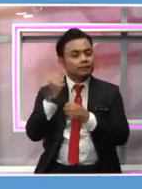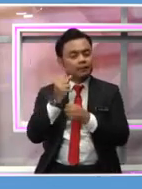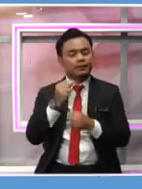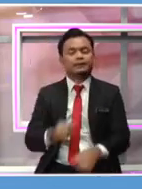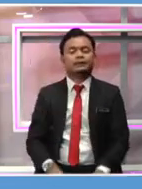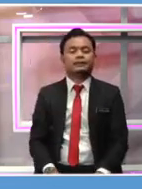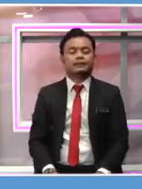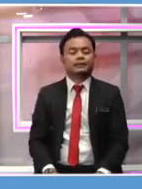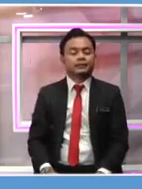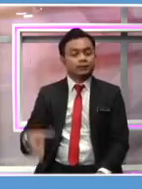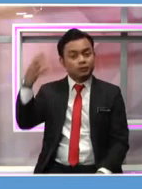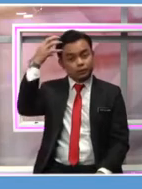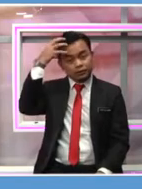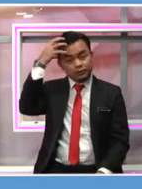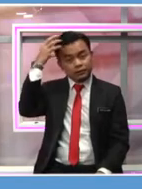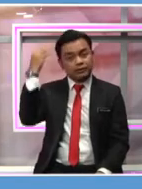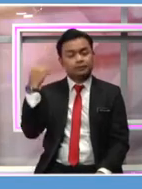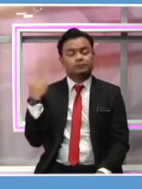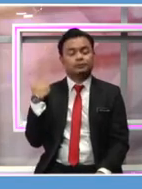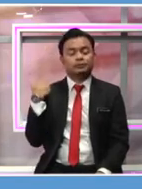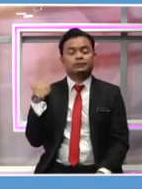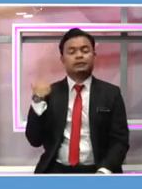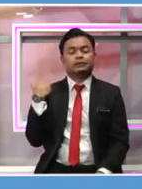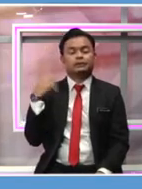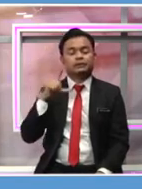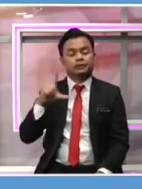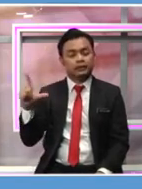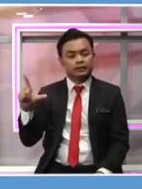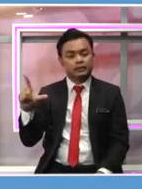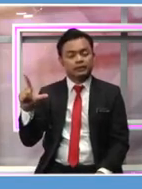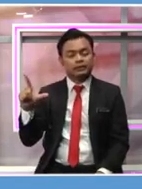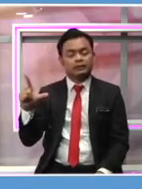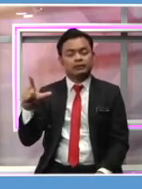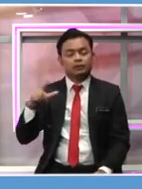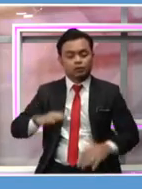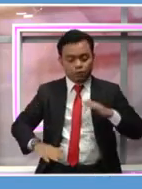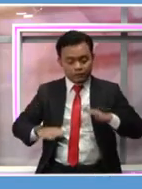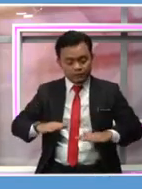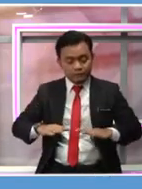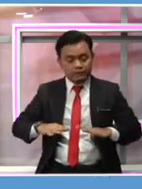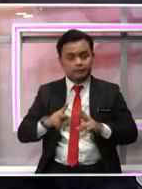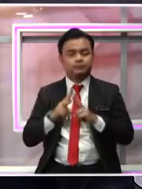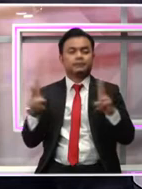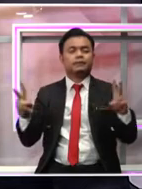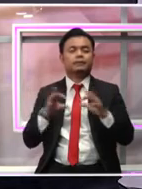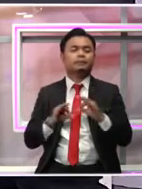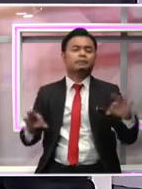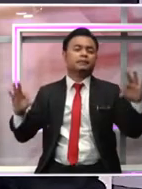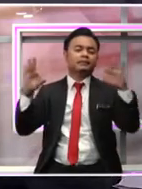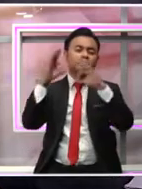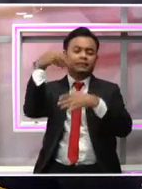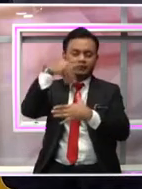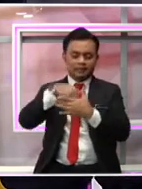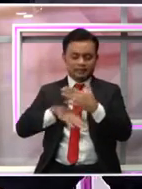otak merupakan organ paling penting dalam badan manusia kennisha kita coba